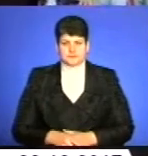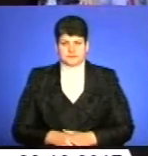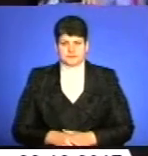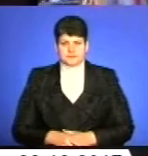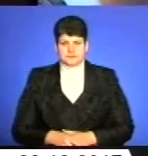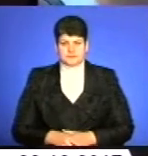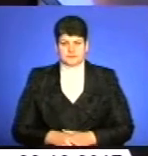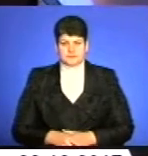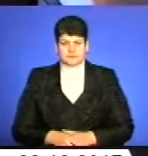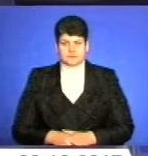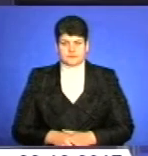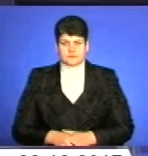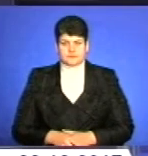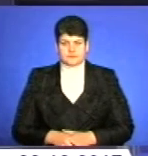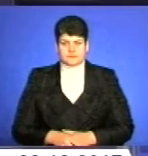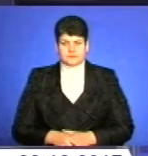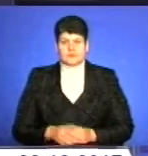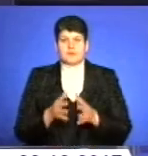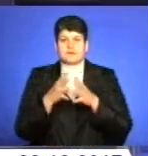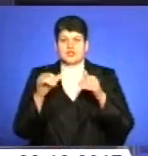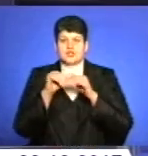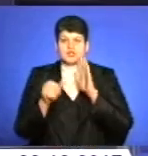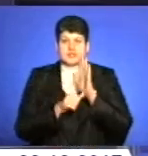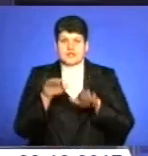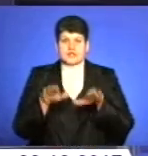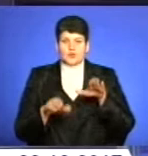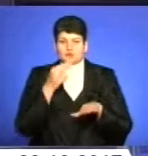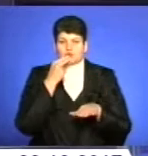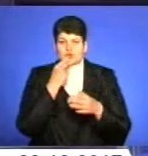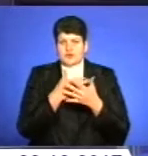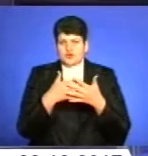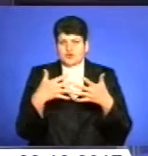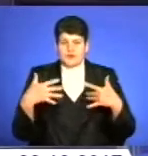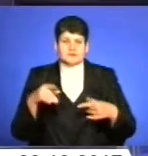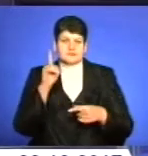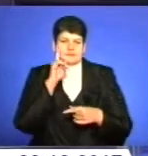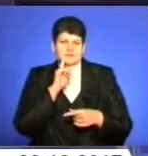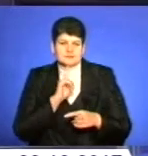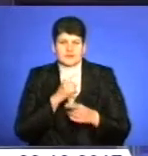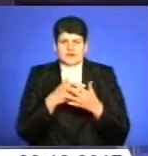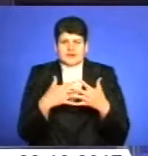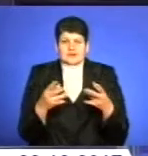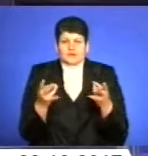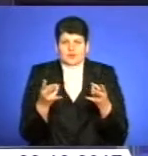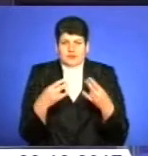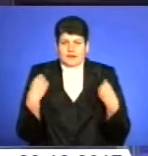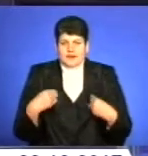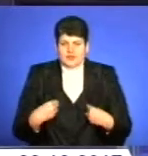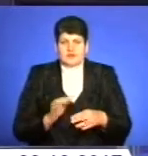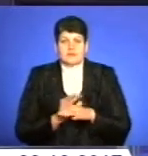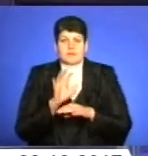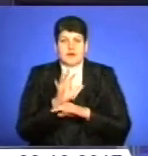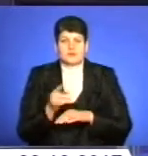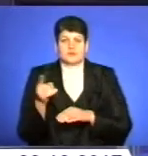Вісті ТТБ. Понад 16 тонн продуктів харчування, смаколики і найнеобхідніші речі нещодавно доправили